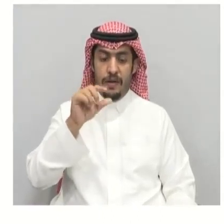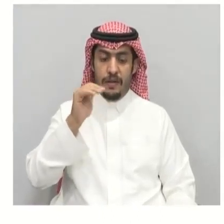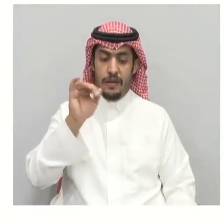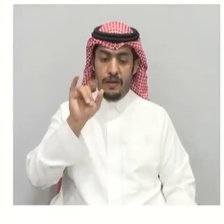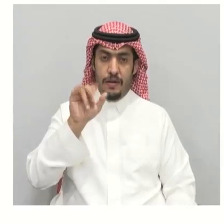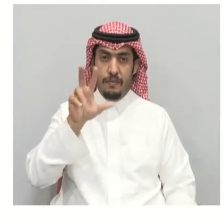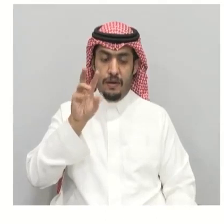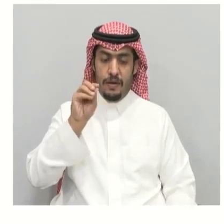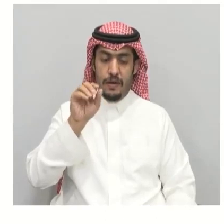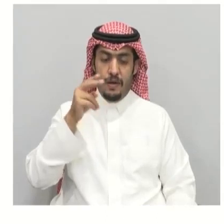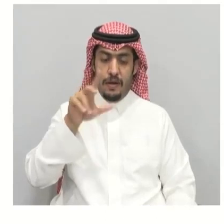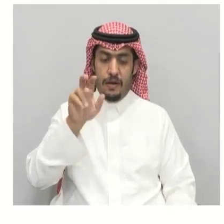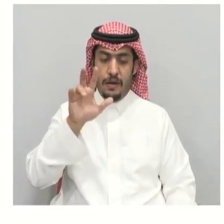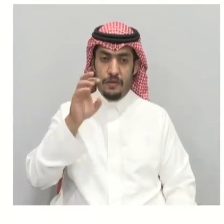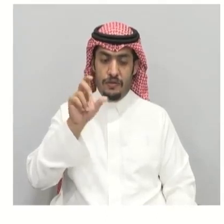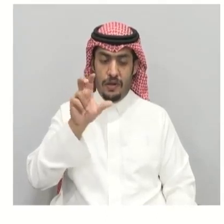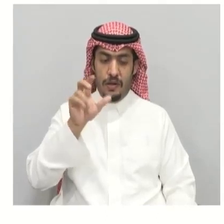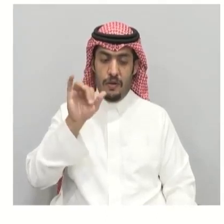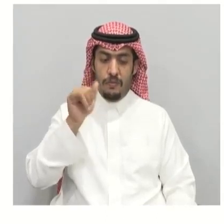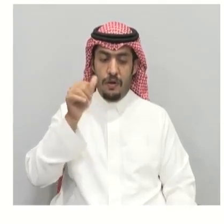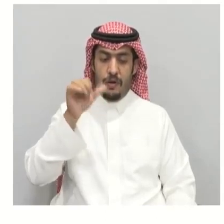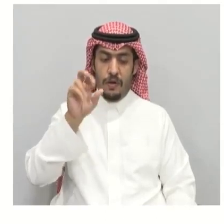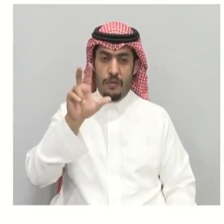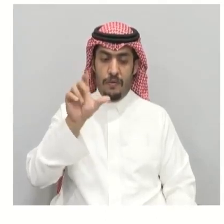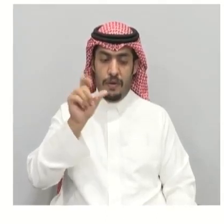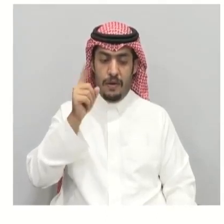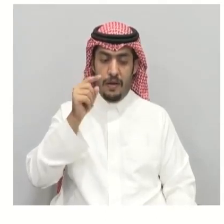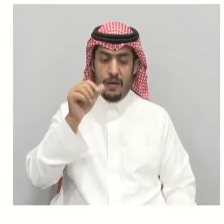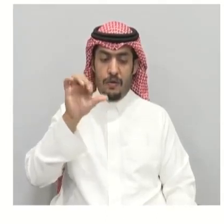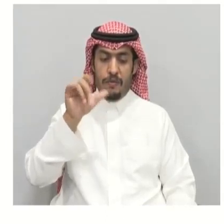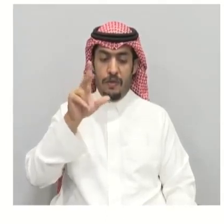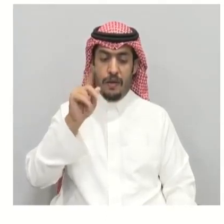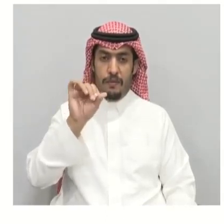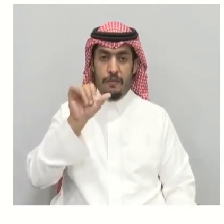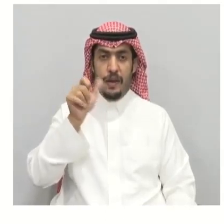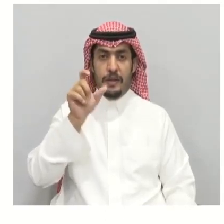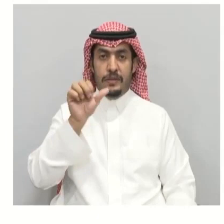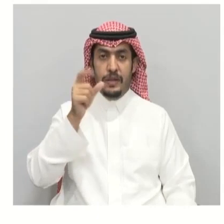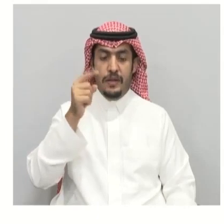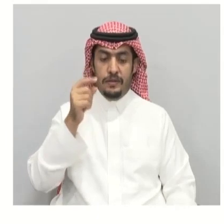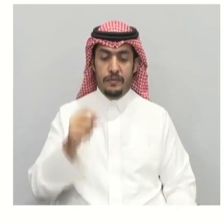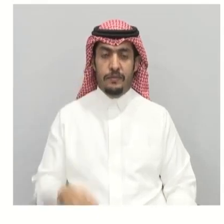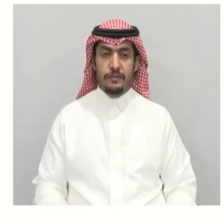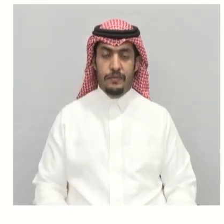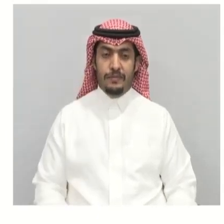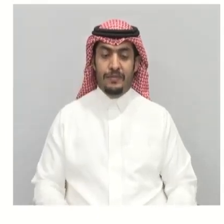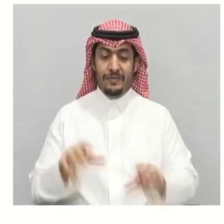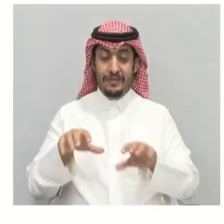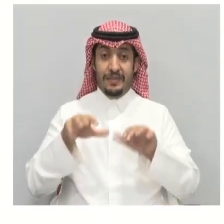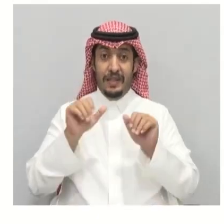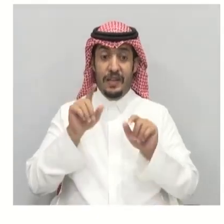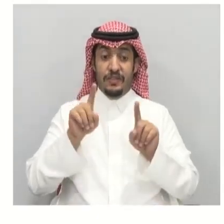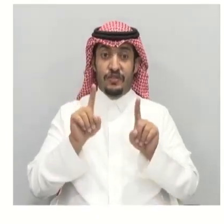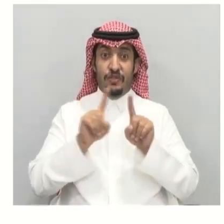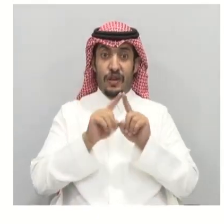عليه الجنه وماواه النار وما للظالمين من انصار انتهينا من